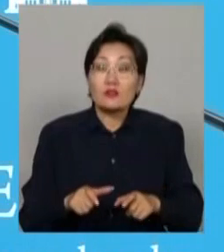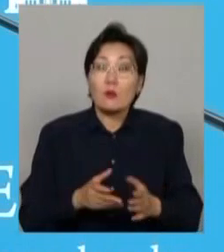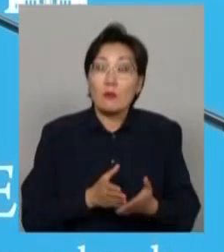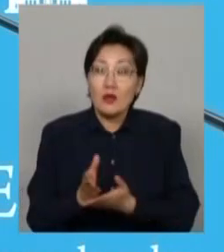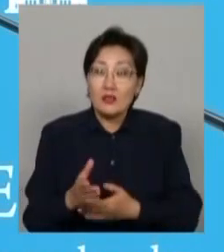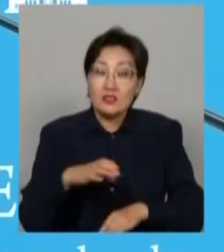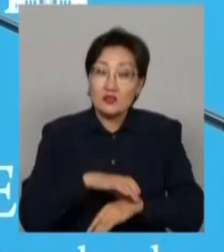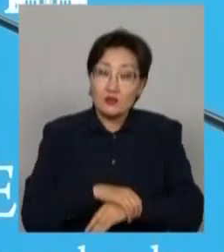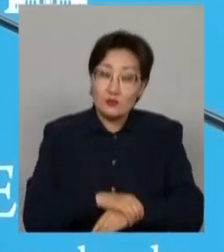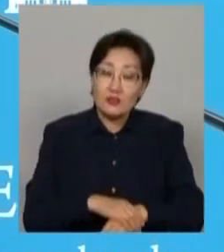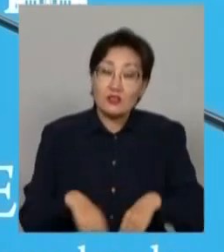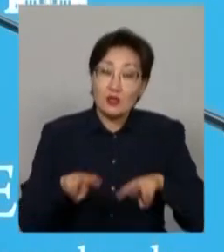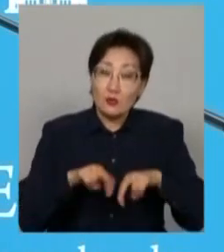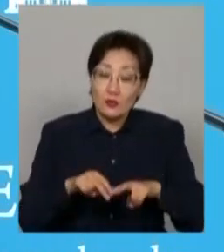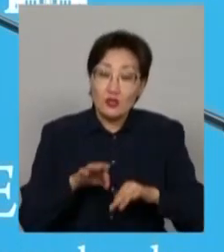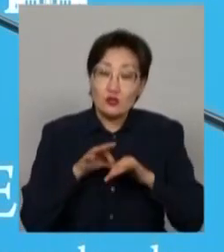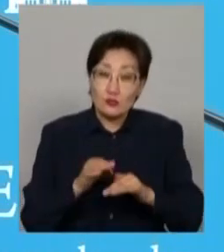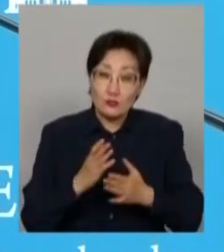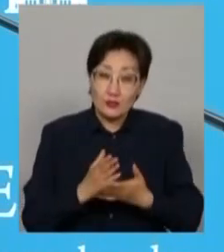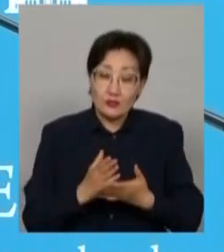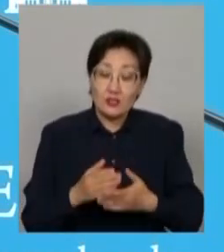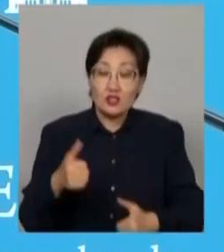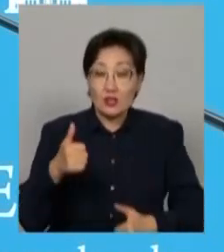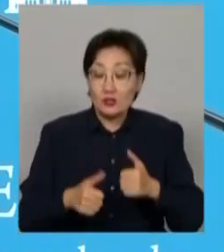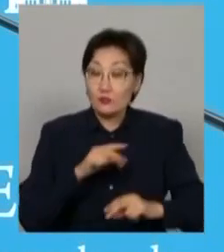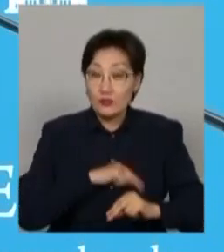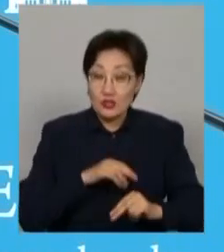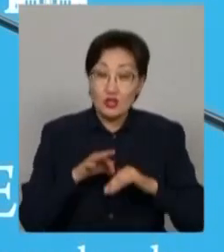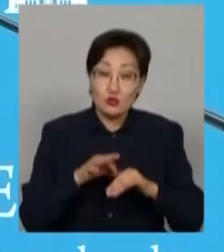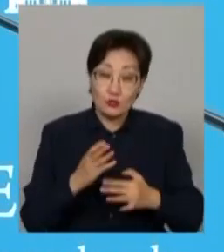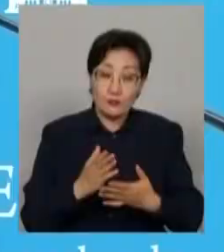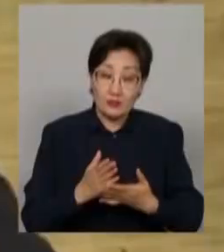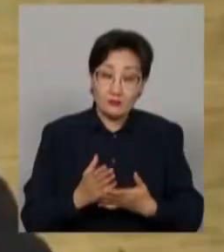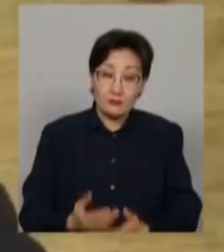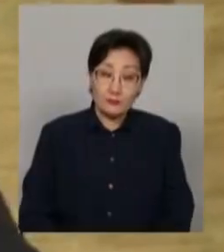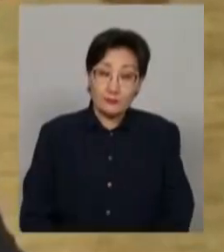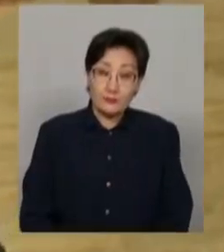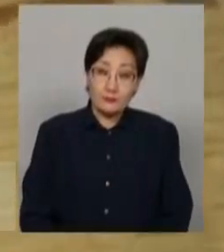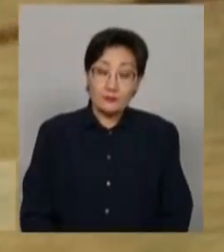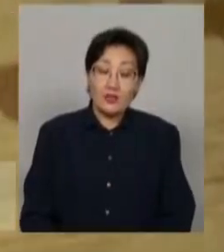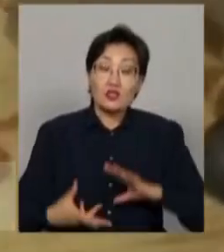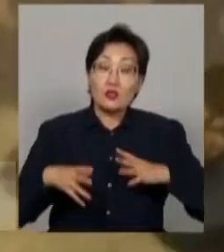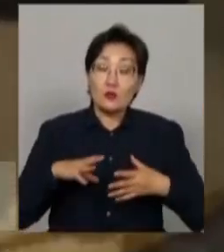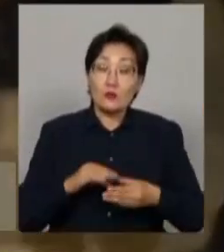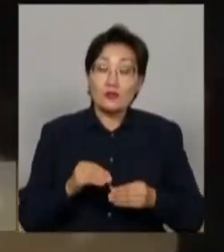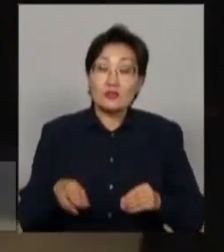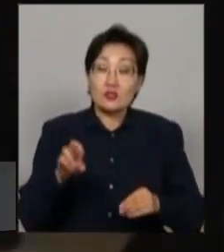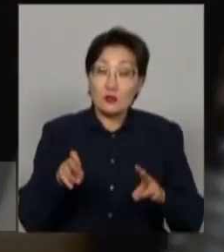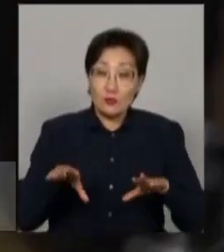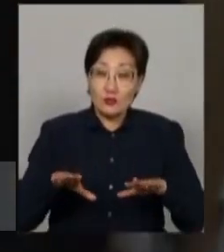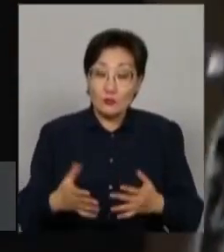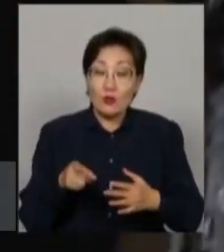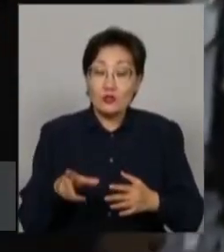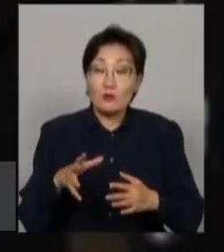анықталып, баллистикалық экспертиза тағайындалды. Салыстыру жұмыстары жүргізіліп жатыр. Жалпы қаңтар оқиғасы